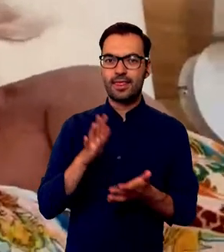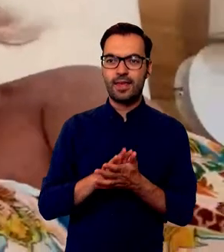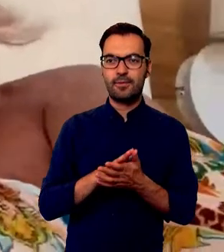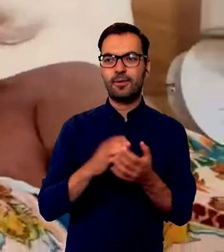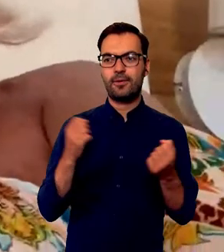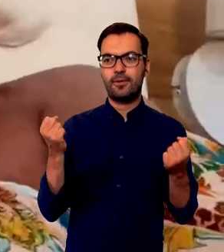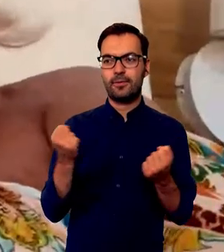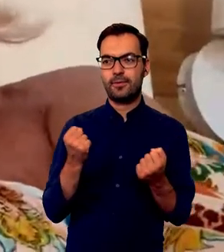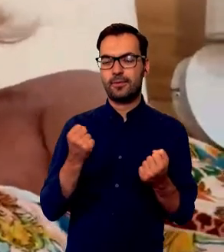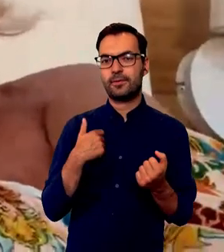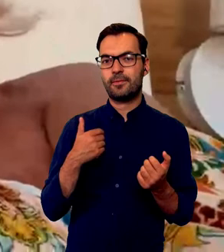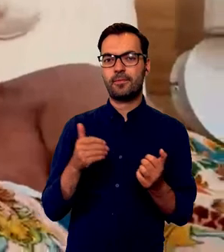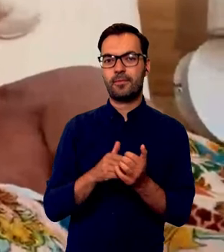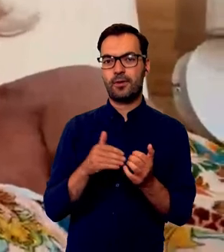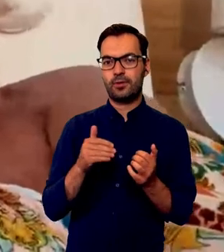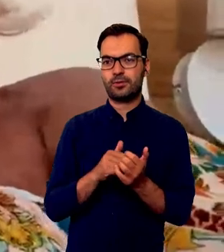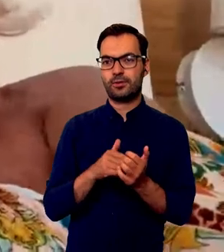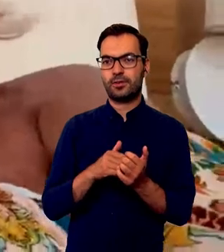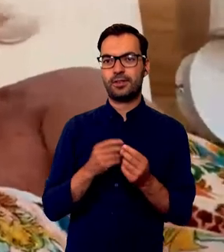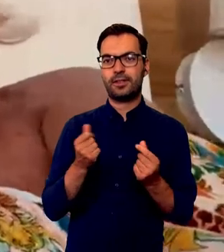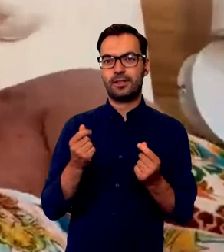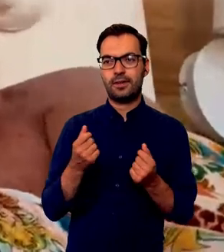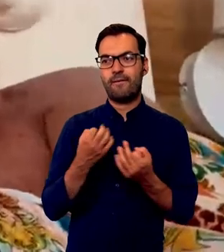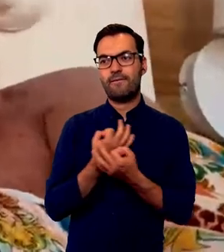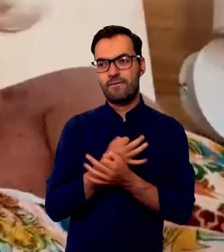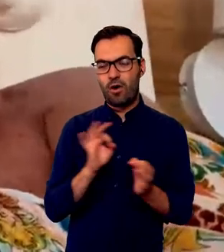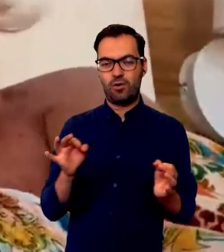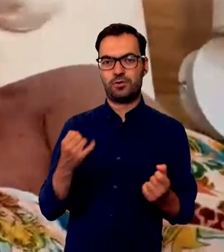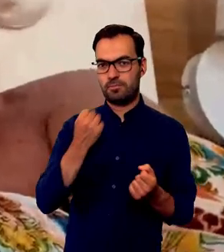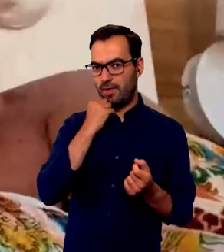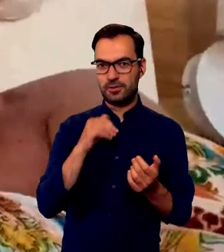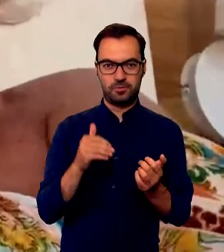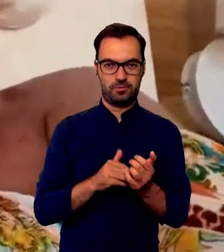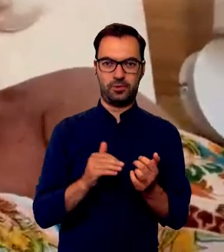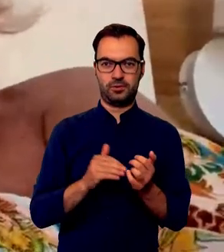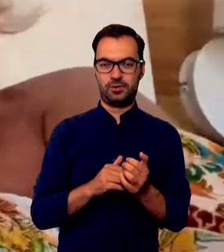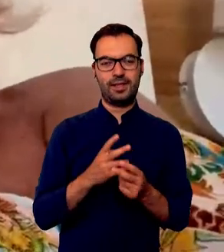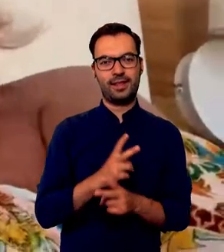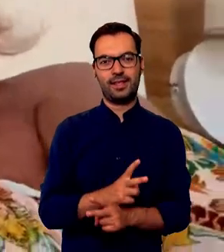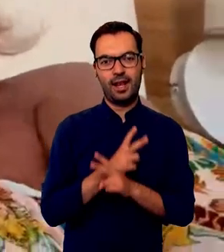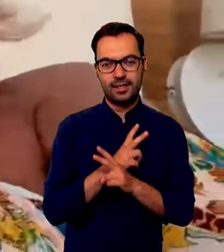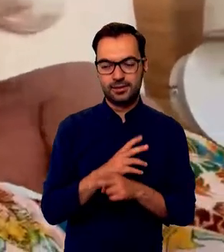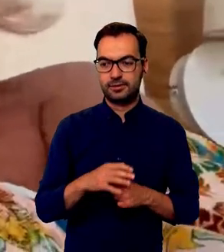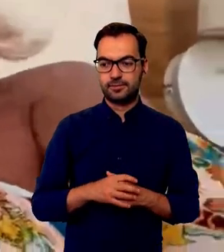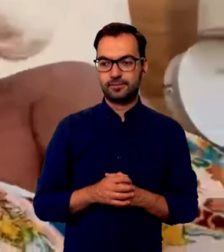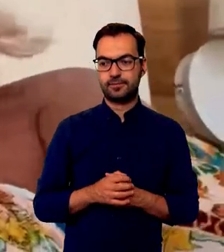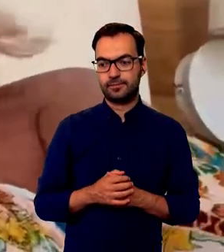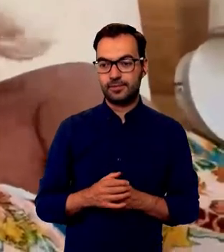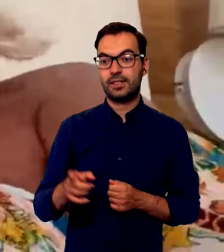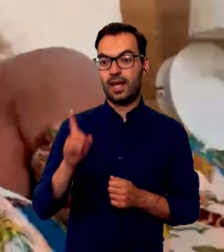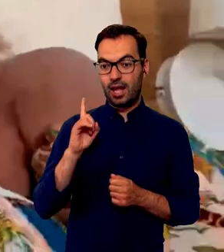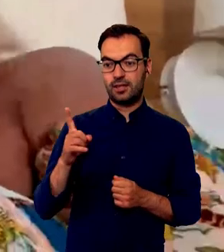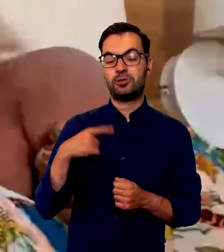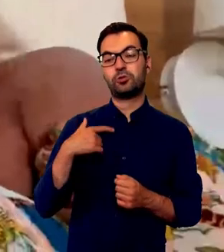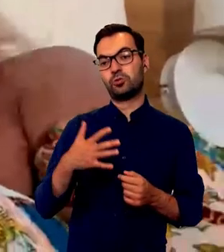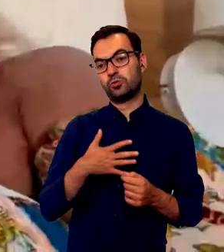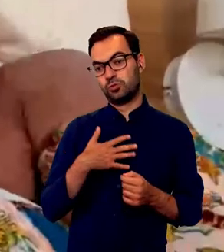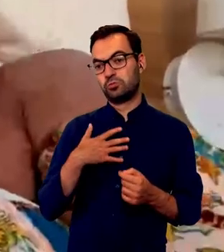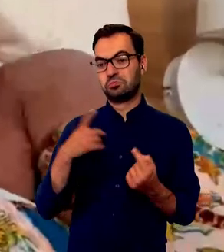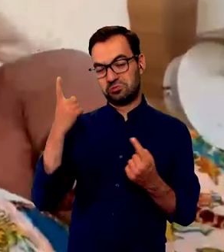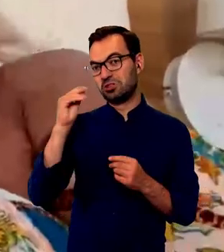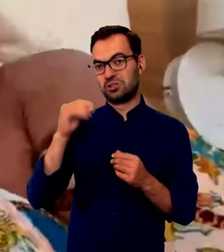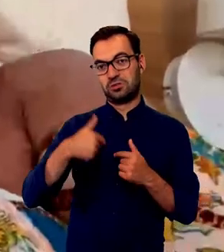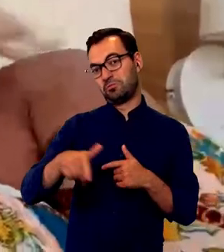niewyobrażalnie potrzebującą tego pierwiastka wolności, niezależności. Ale uważam, że wszystko przede